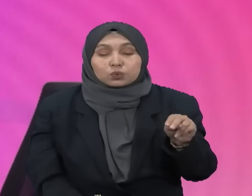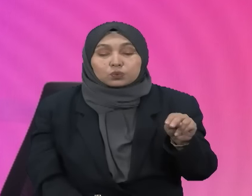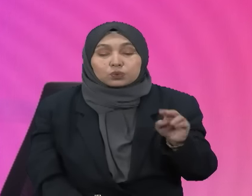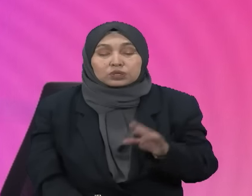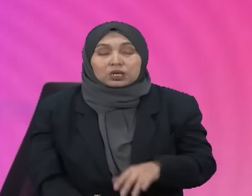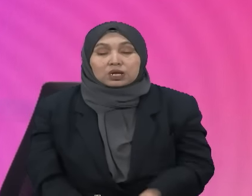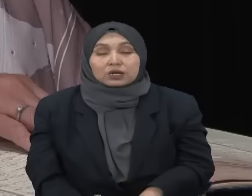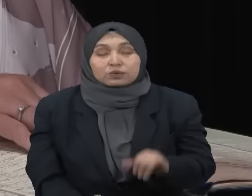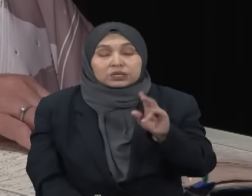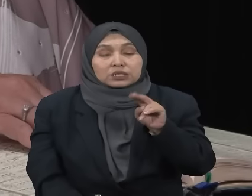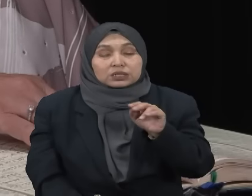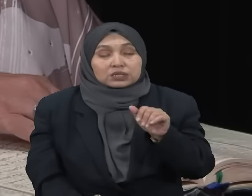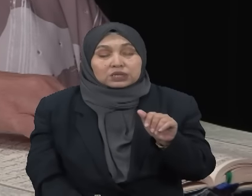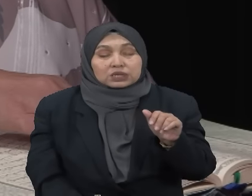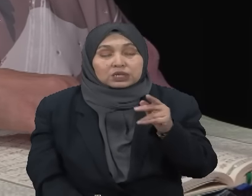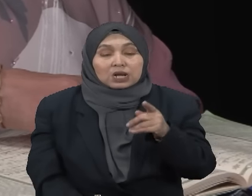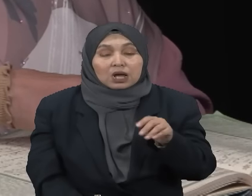yatatahharun.